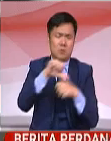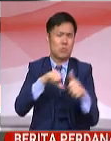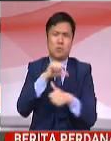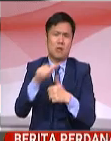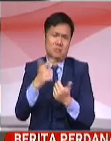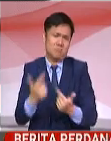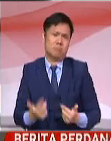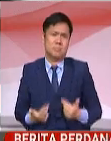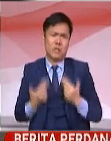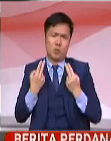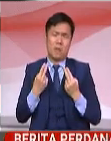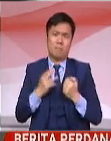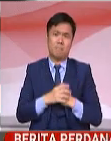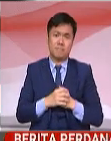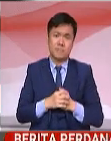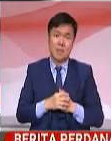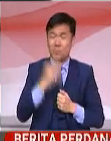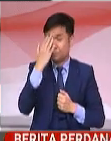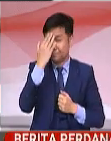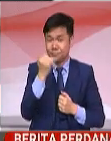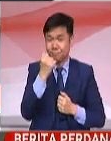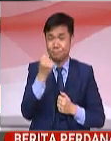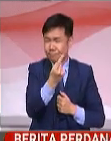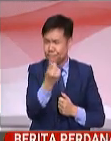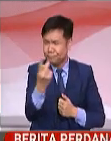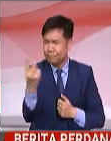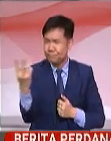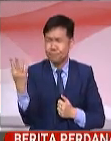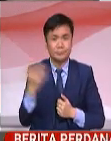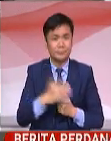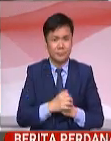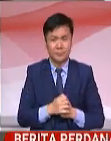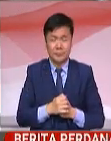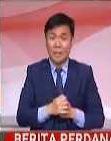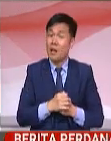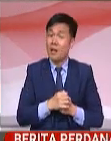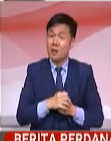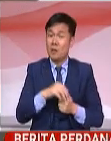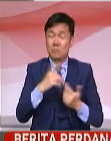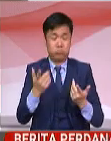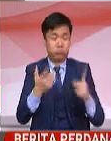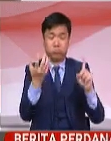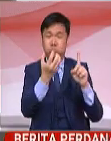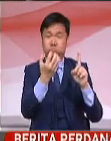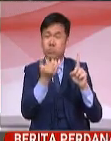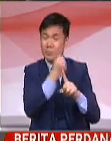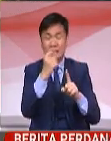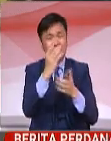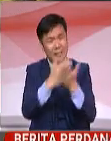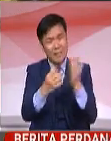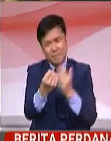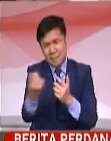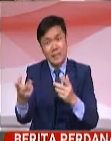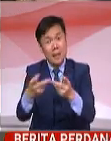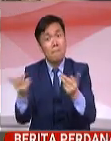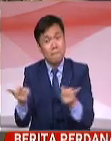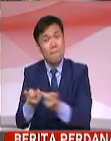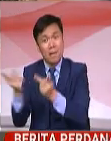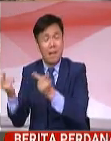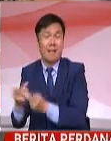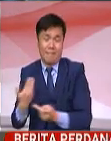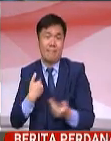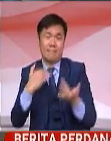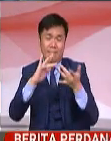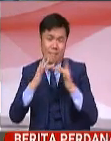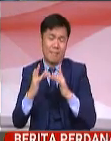mereka. Kerana di setengah tempat, kemudahan ini dapat dicapai dengan mudah. Jadi sebab itu saya melihat